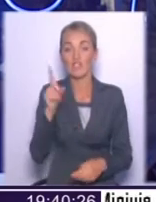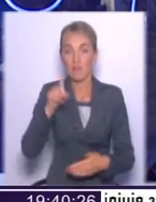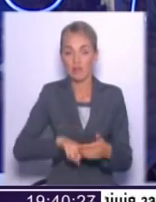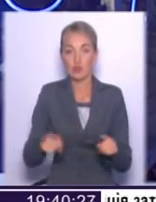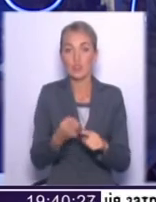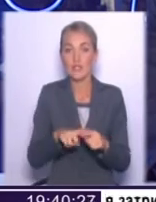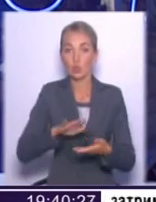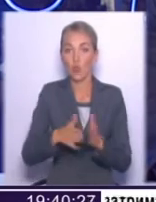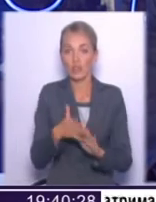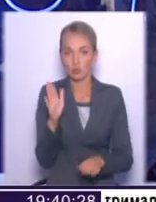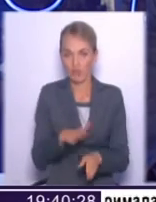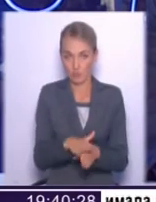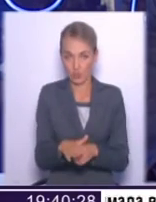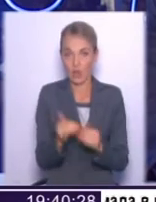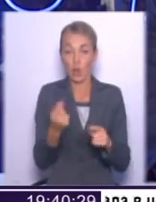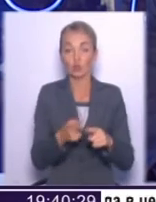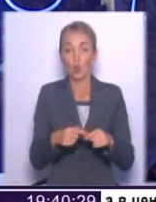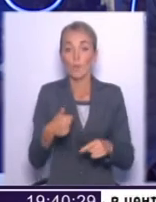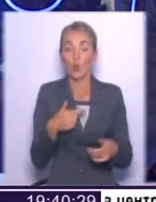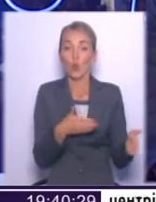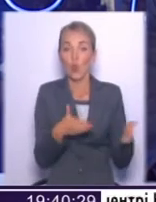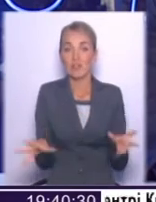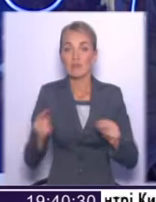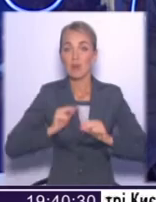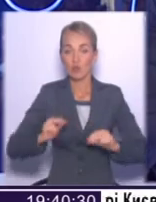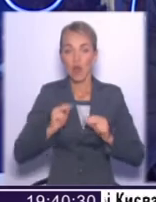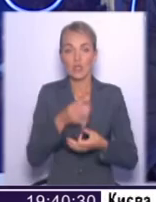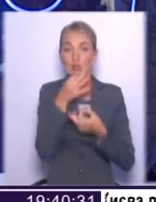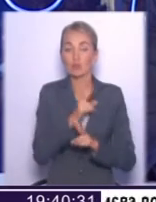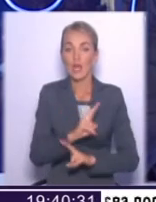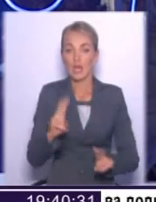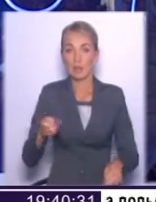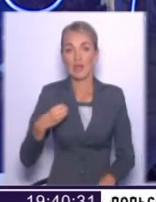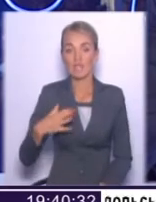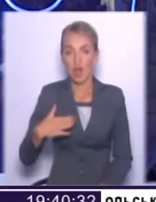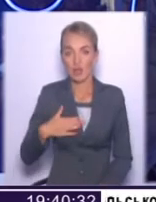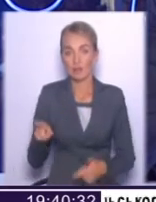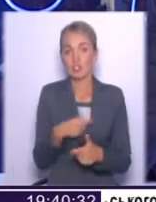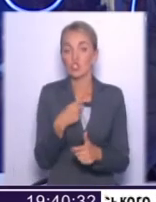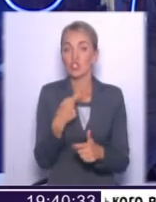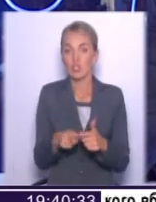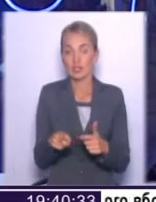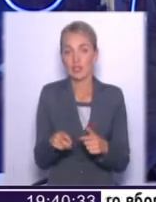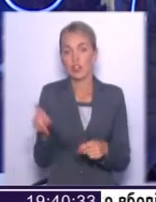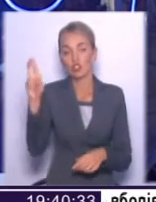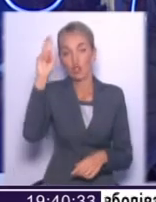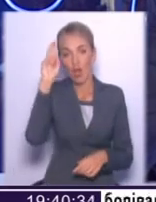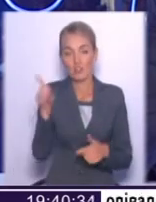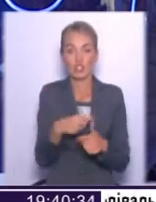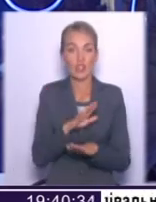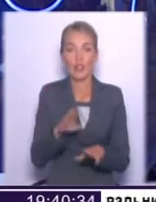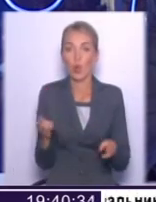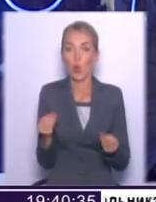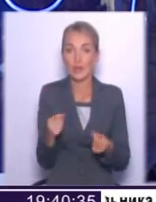буде виконаний. Саме для цього ми готові співпрацювати з будь-якими приватними, чи, повторюючись, державними, чи